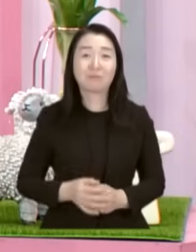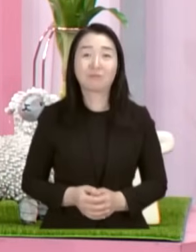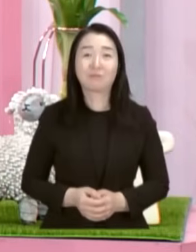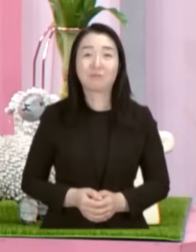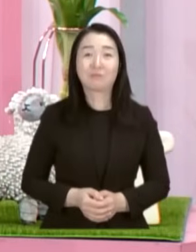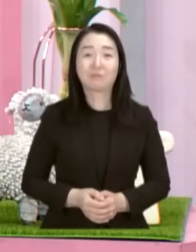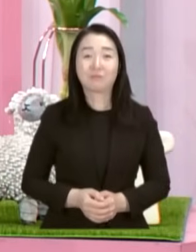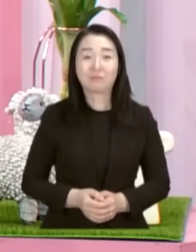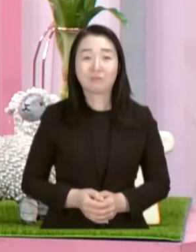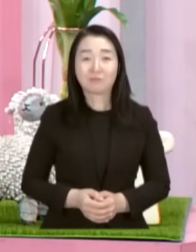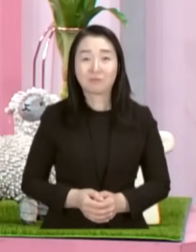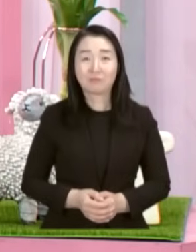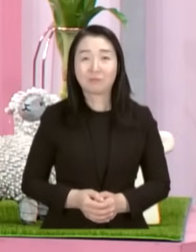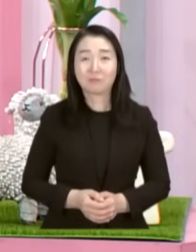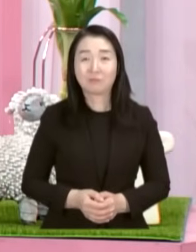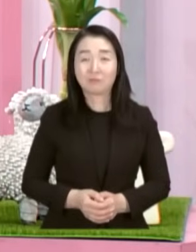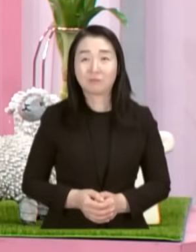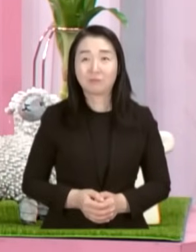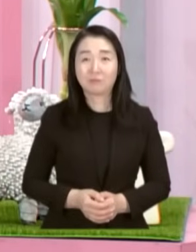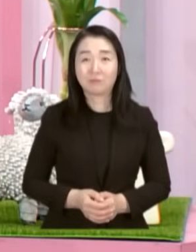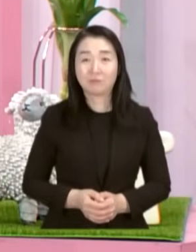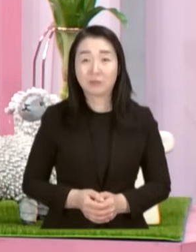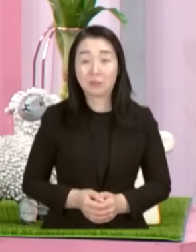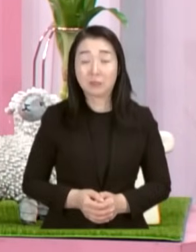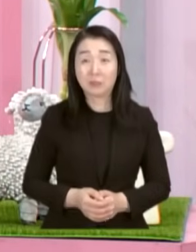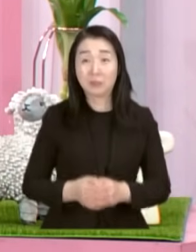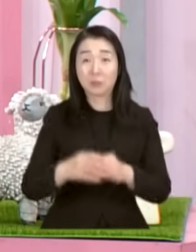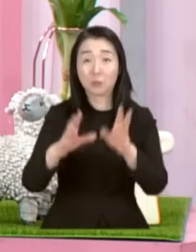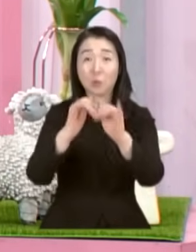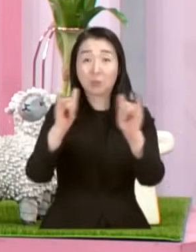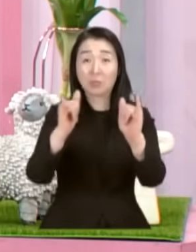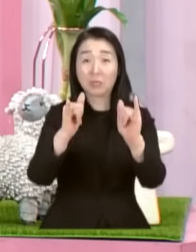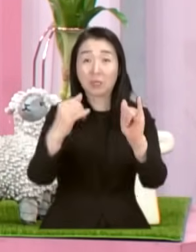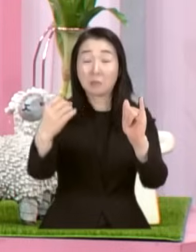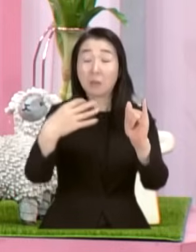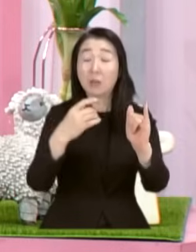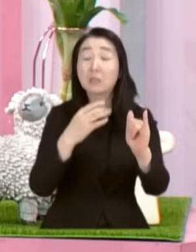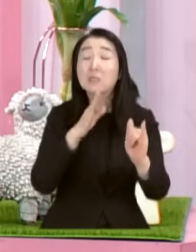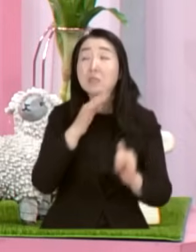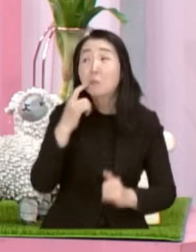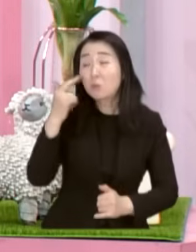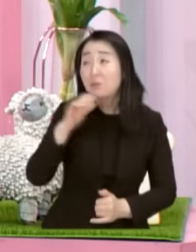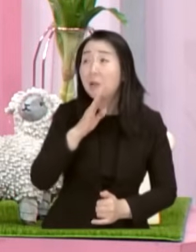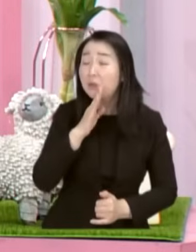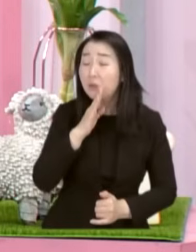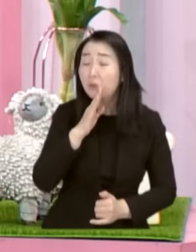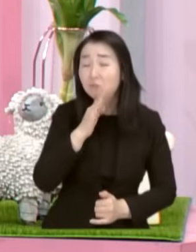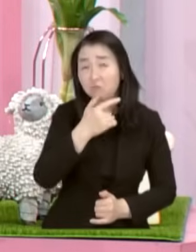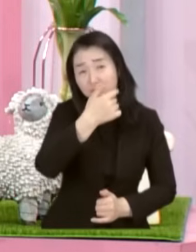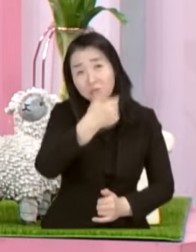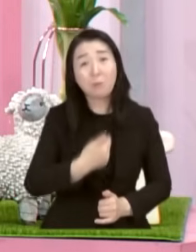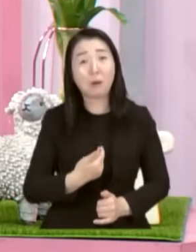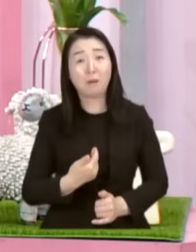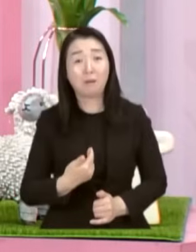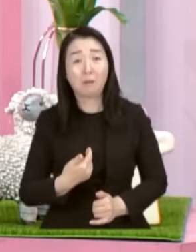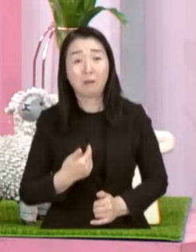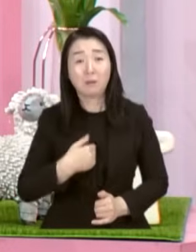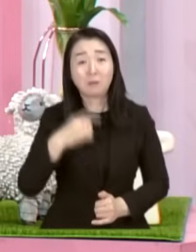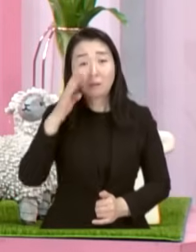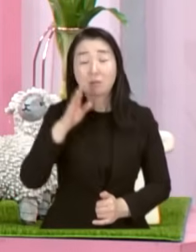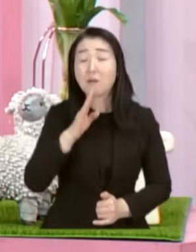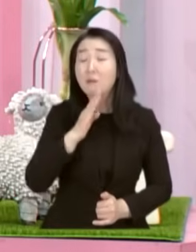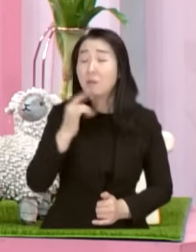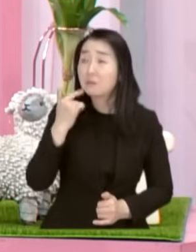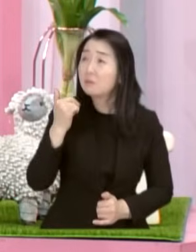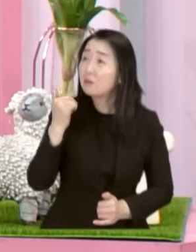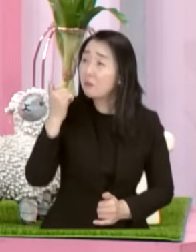창피하니? 그랬더니 동네 사람들이 아빠 진짜 목사 맞냐? 내 생각에는